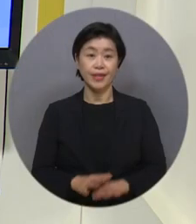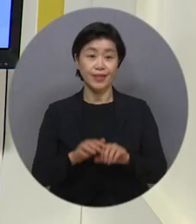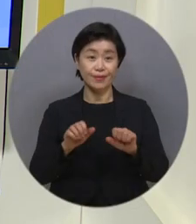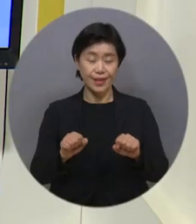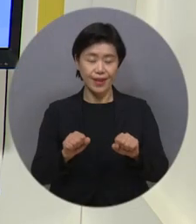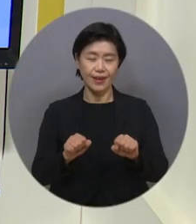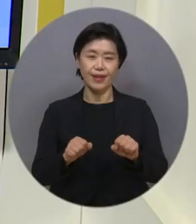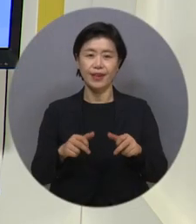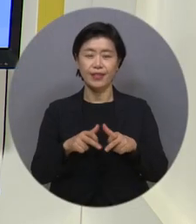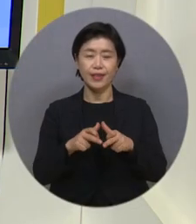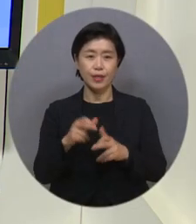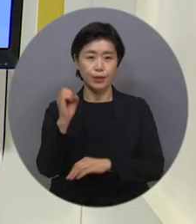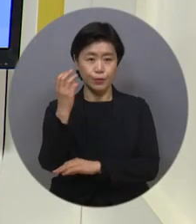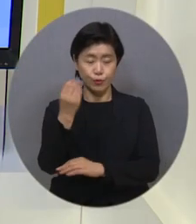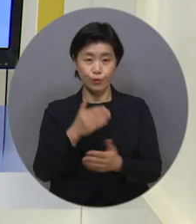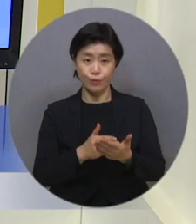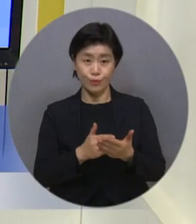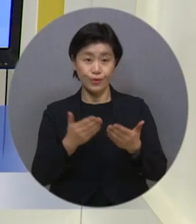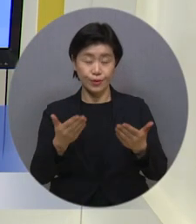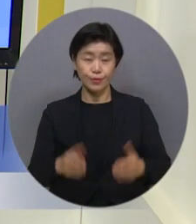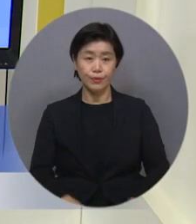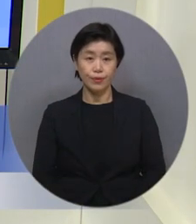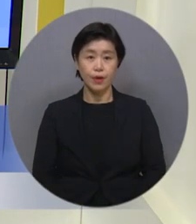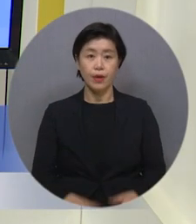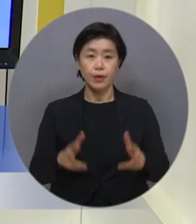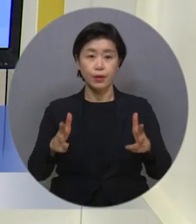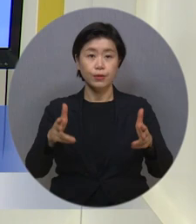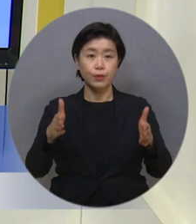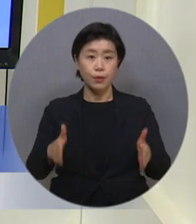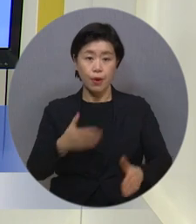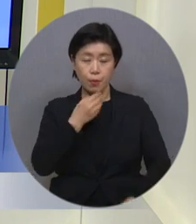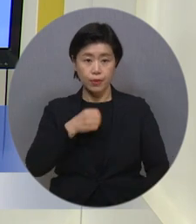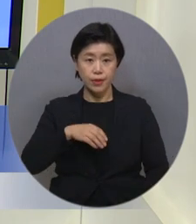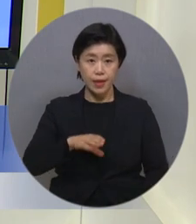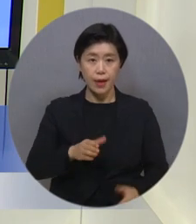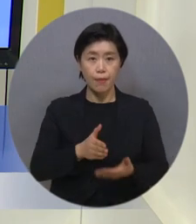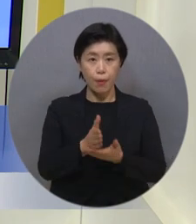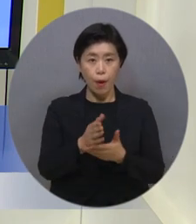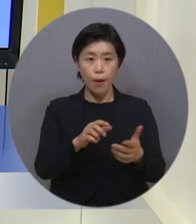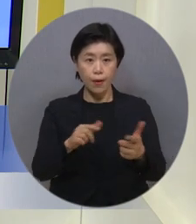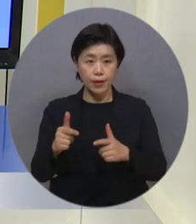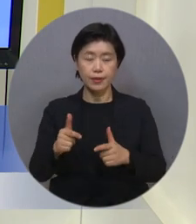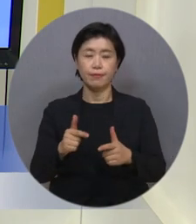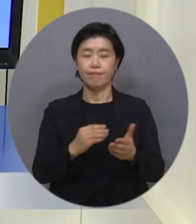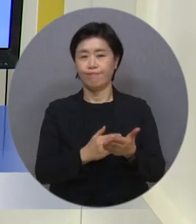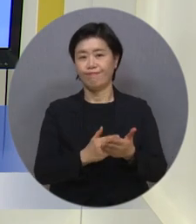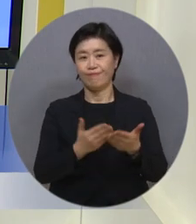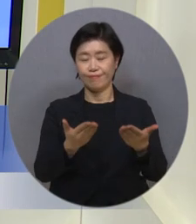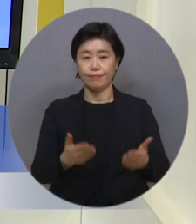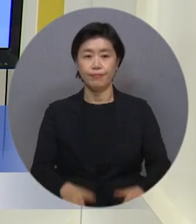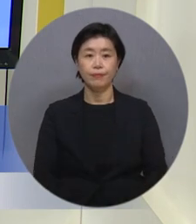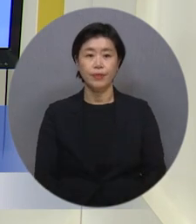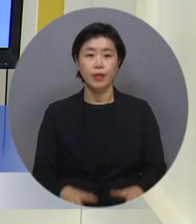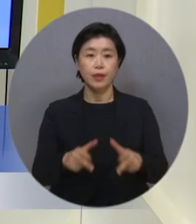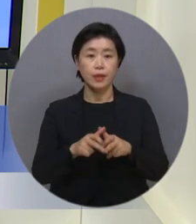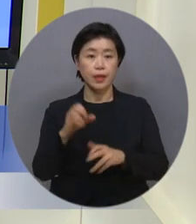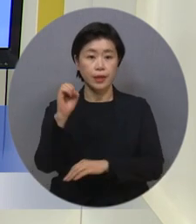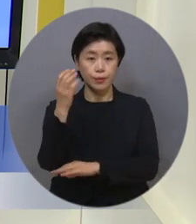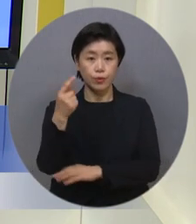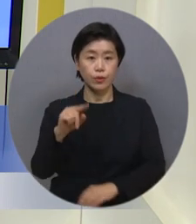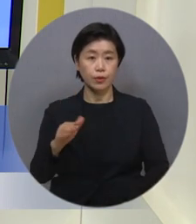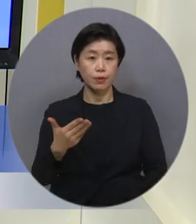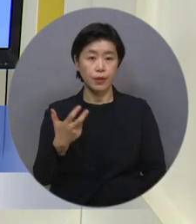장애인 신문 브리핑 박정인입니다 한 주간에 복직의 소식을 장애인신문과 함께 만나봅니다 장애인 신문